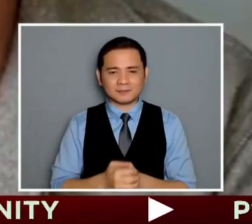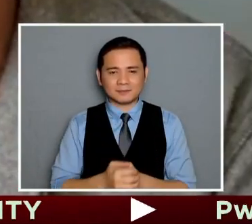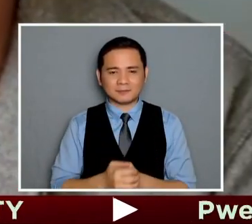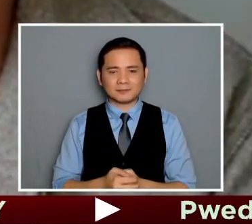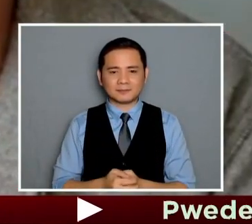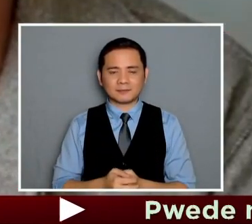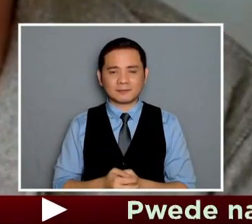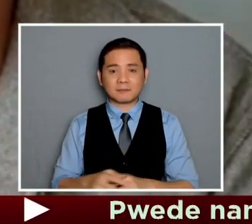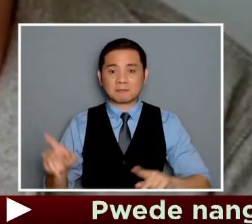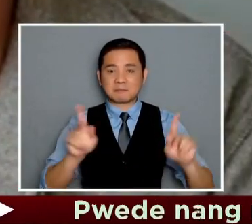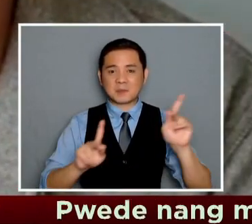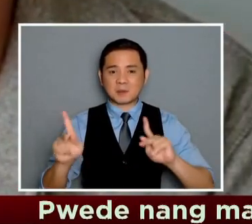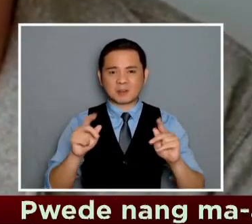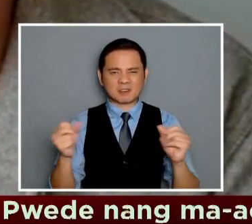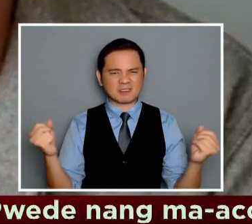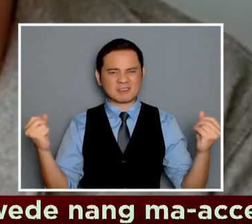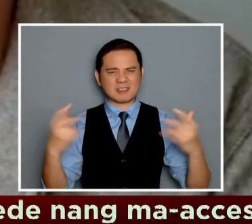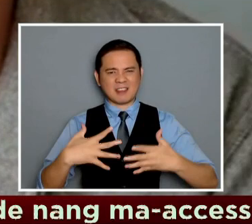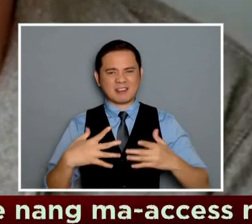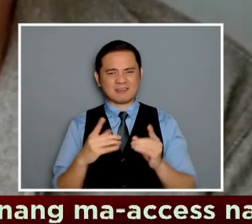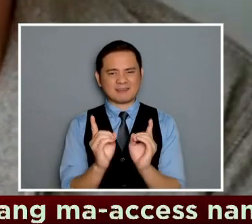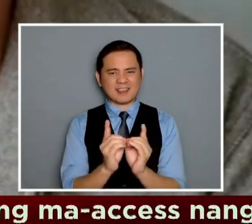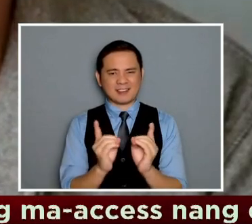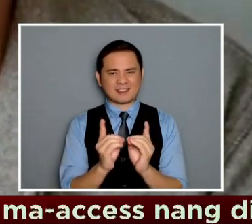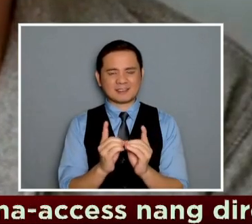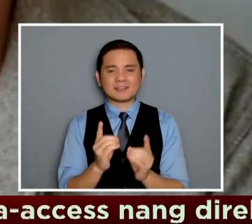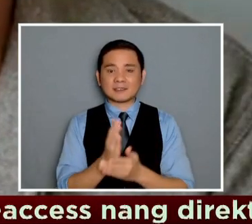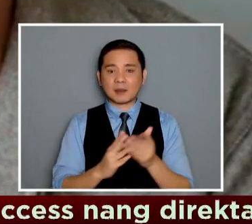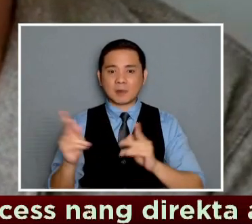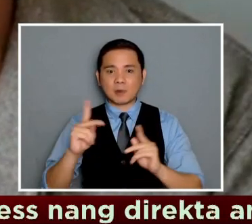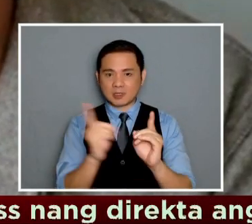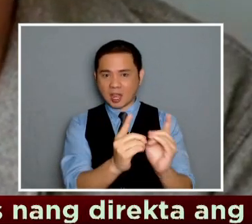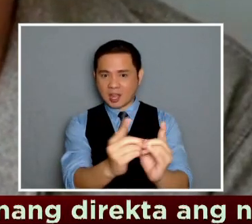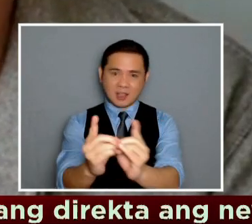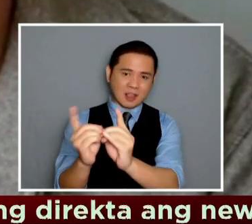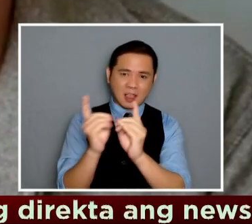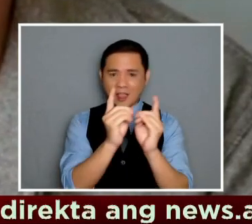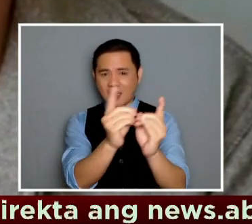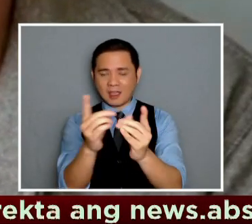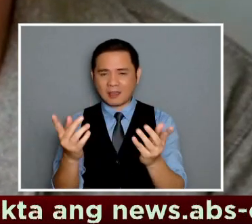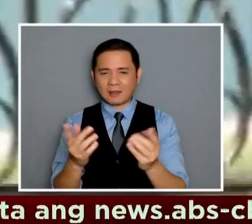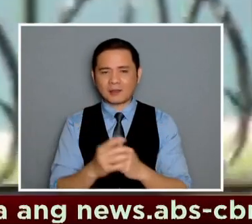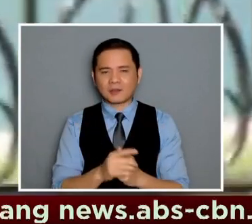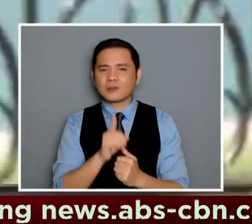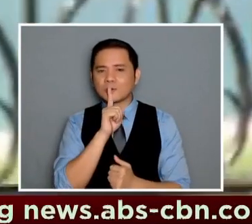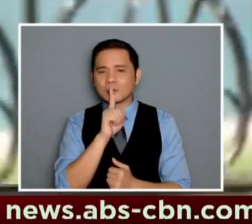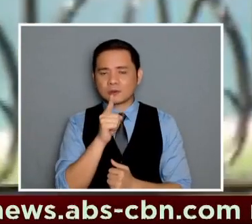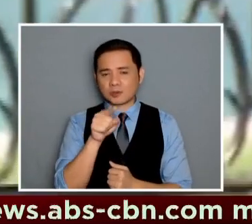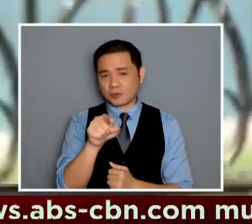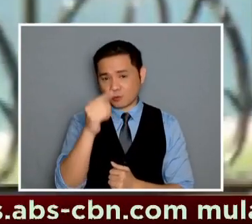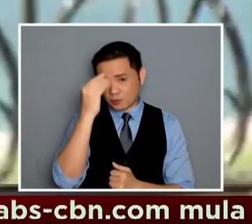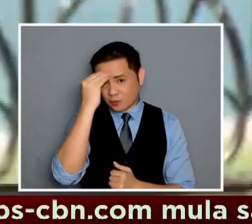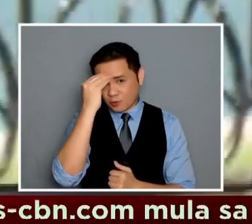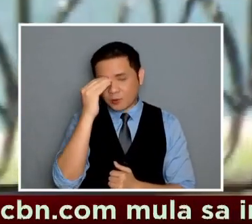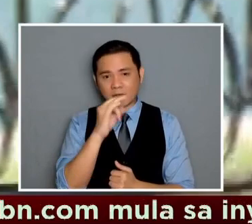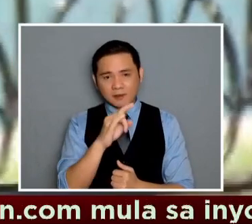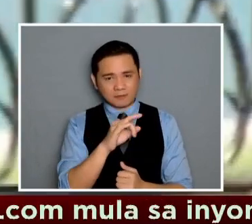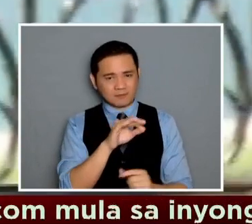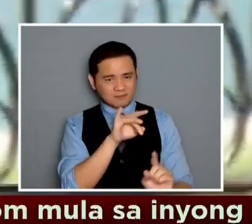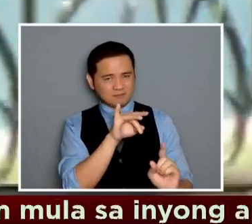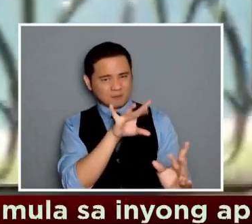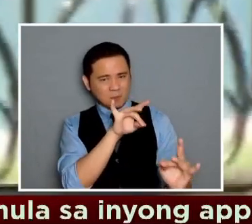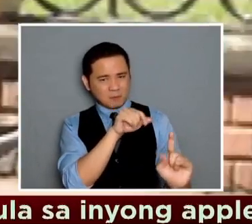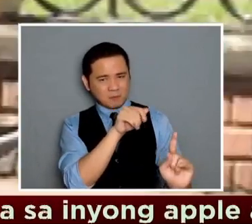takot sila makipag-date. Meron naman ibang tao aggressive into dating. So, you will know if that's the one. First, alamin mo na muna, ano